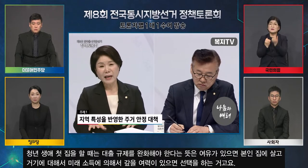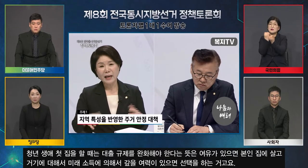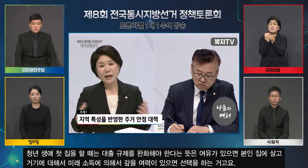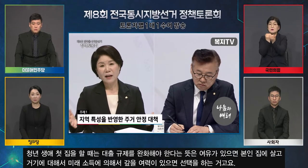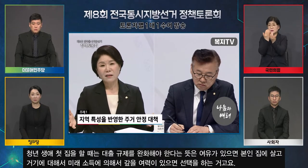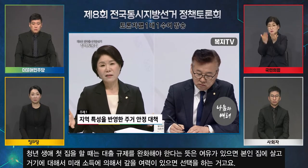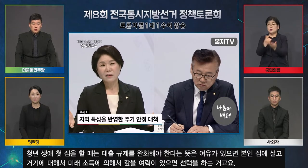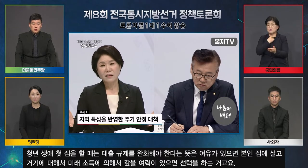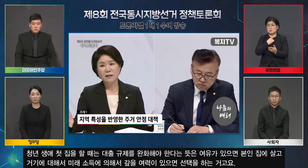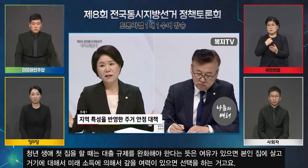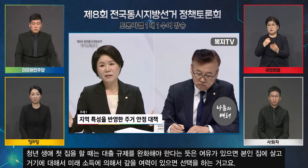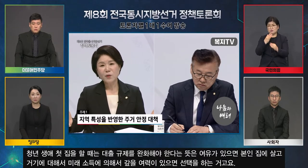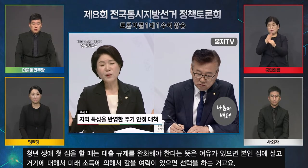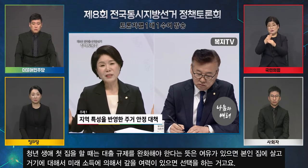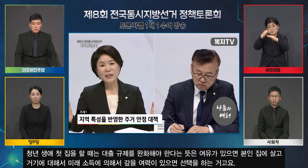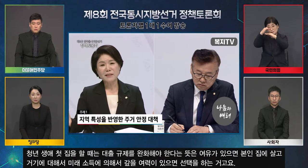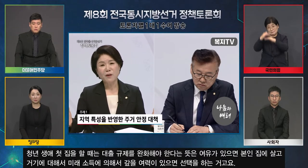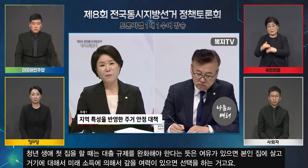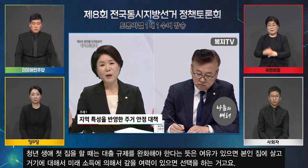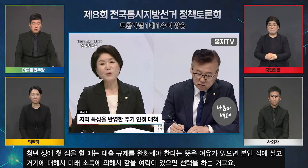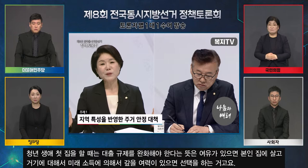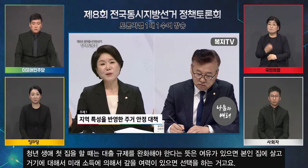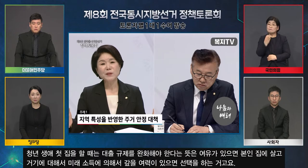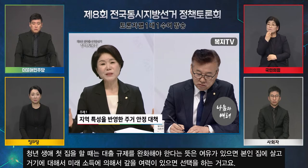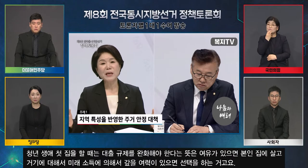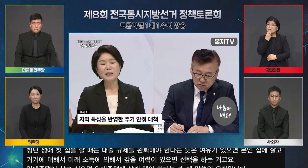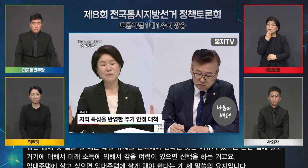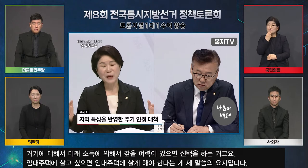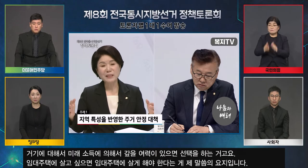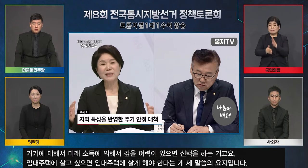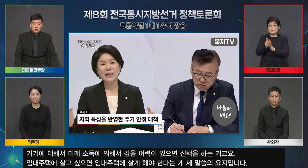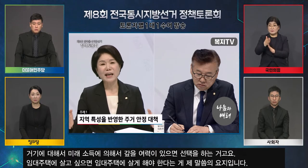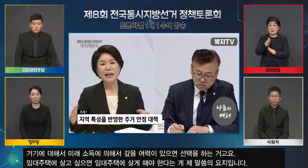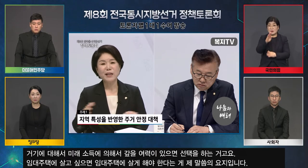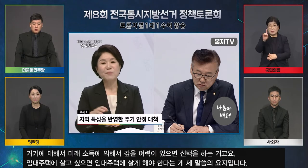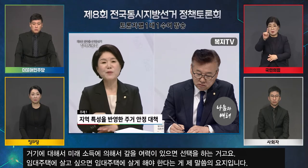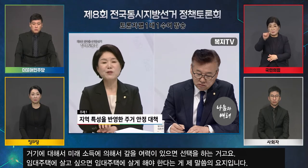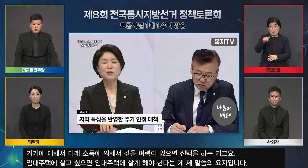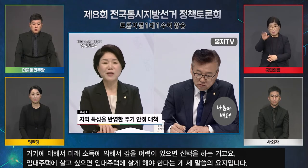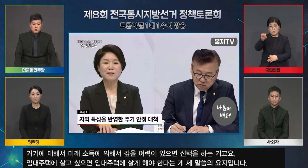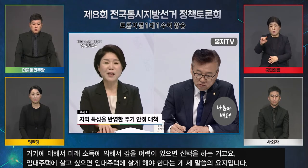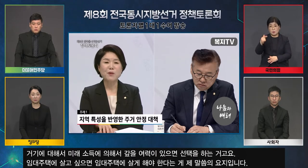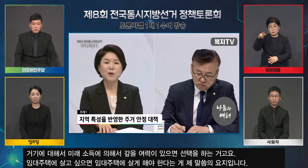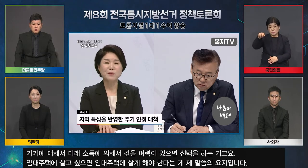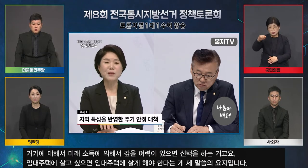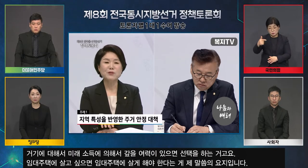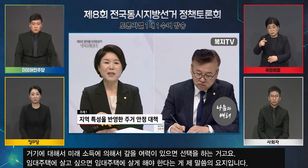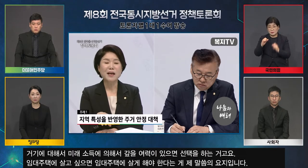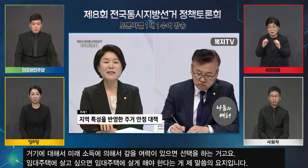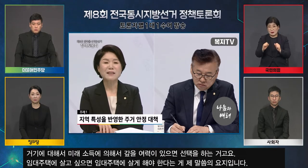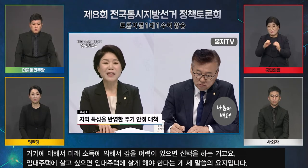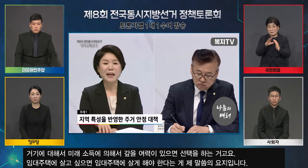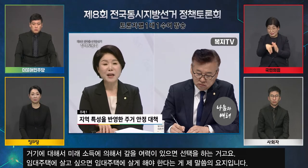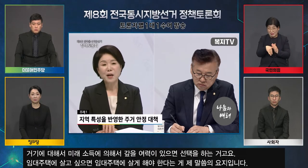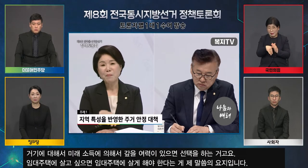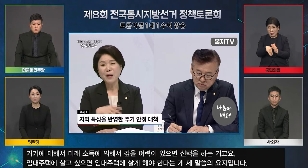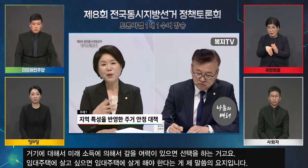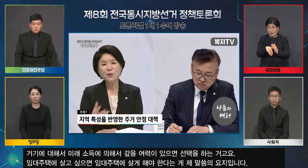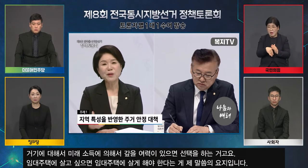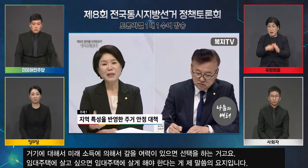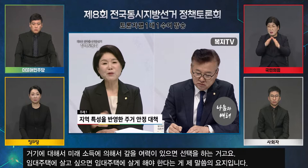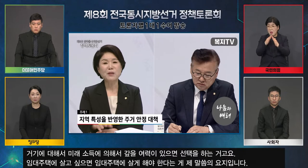그리고 이제 서울시에서 박원순 전 시장님 계실 때 임대주택, 역세권 임대주택 했는데